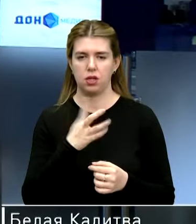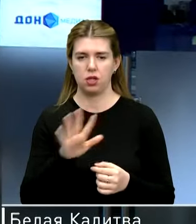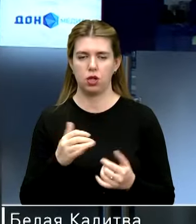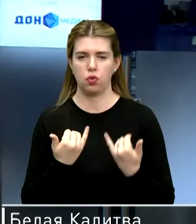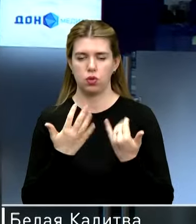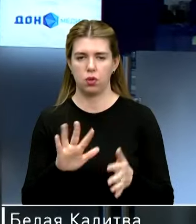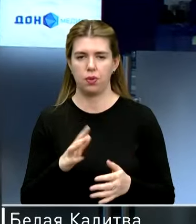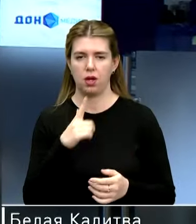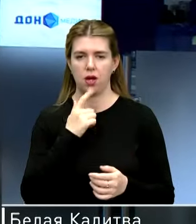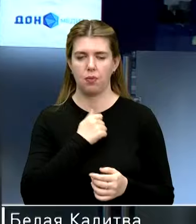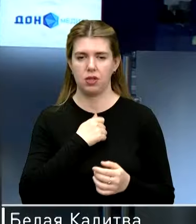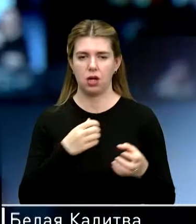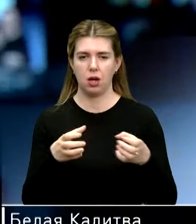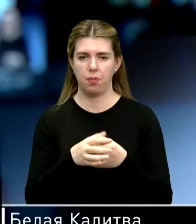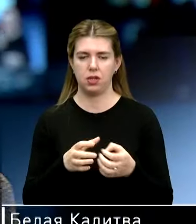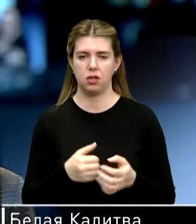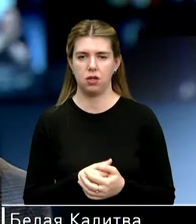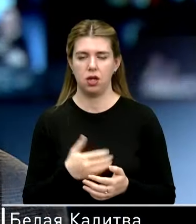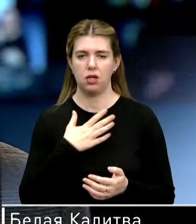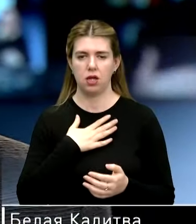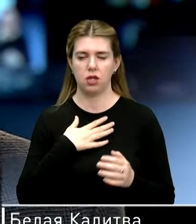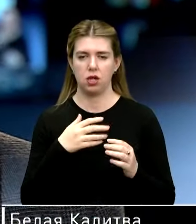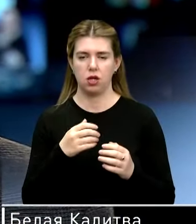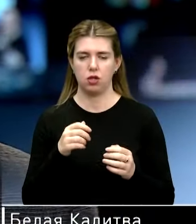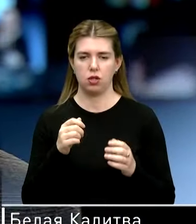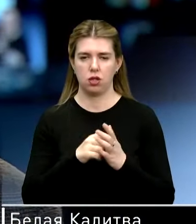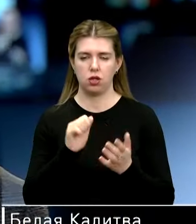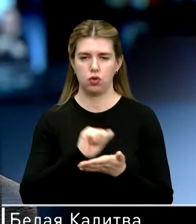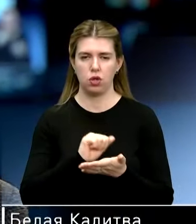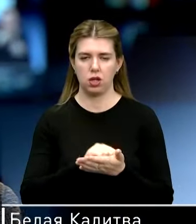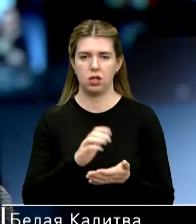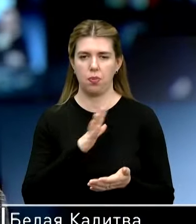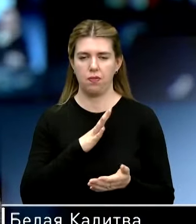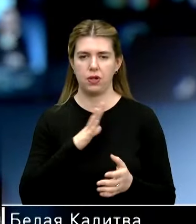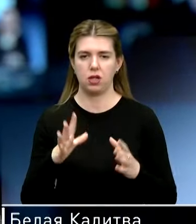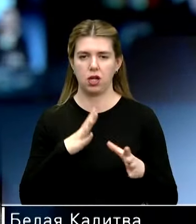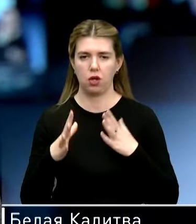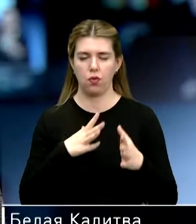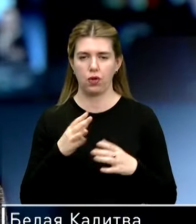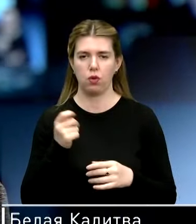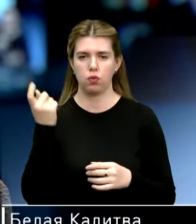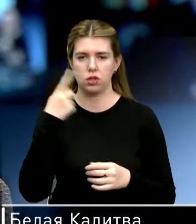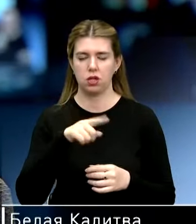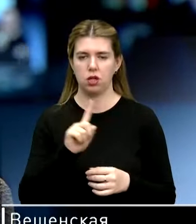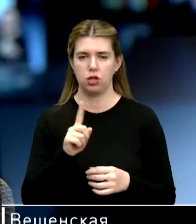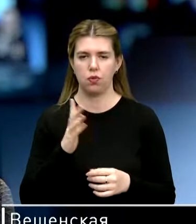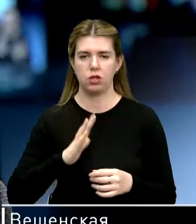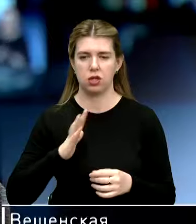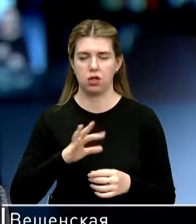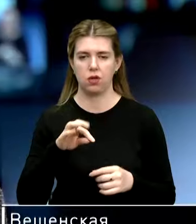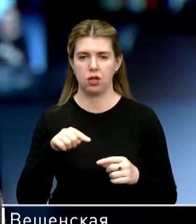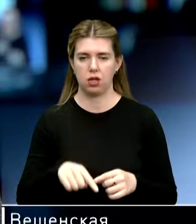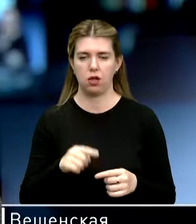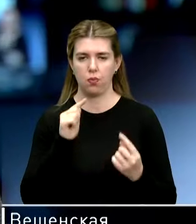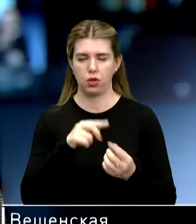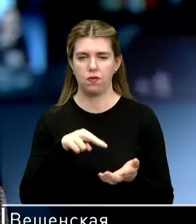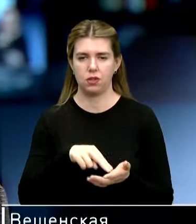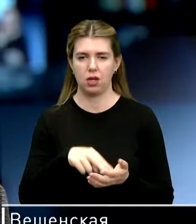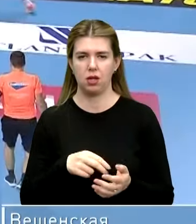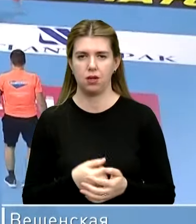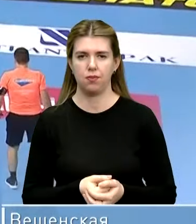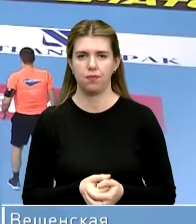не уступили армейской команде. Наш корреспондент Виктор Леонтьев побывал на тренировке и узнал, чего ожидать от этого